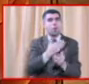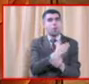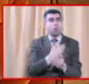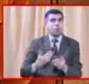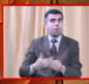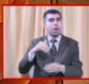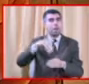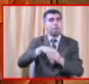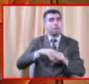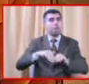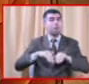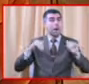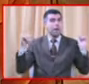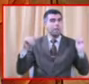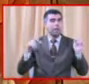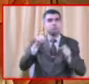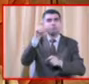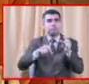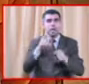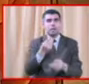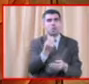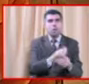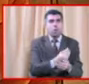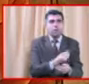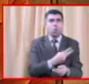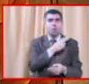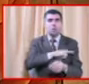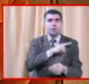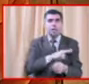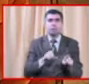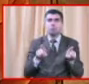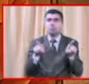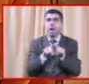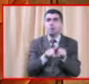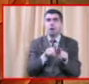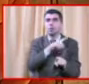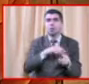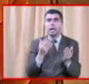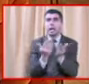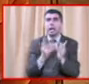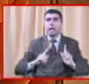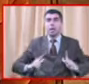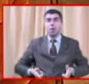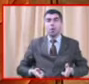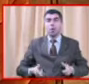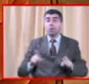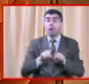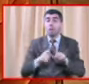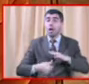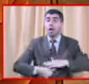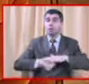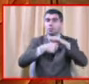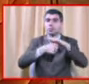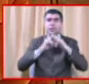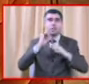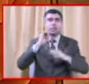لكل تلميذ أو تلميذة أو للأطر التربوية أو الإدارية. بطبيعة الحال كل ما يتعلق بالأطر التربوية